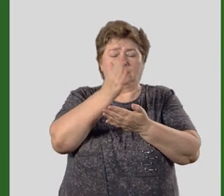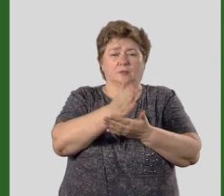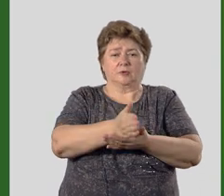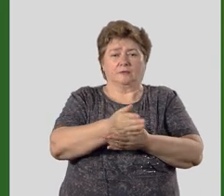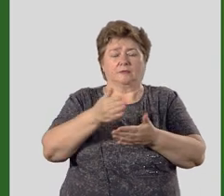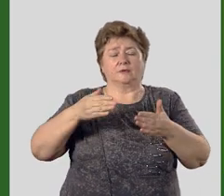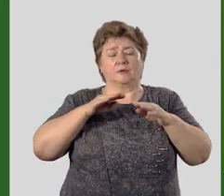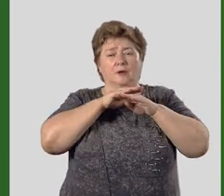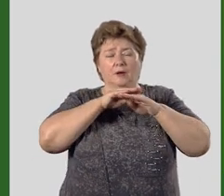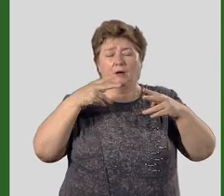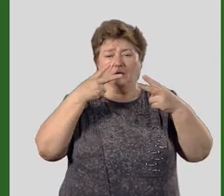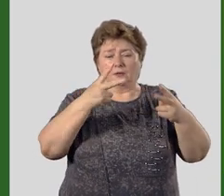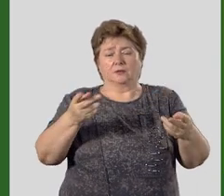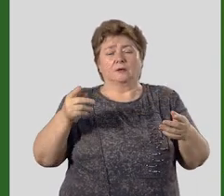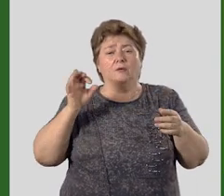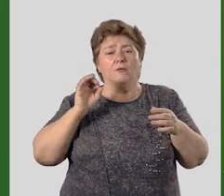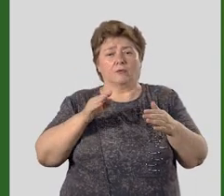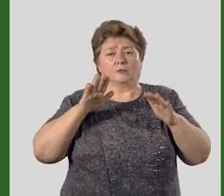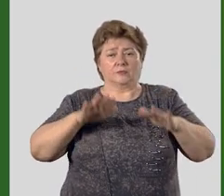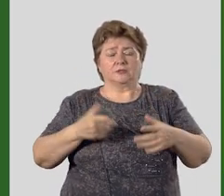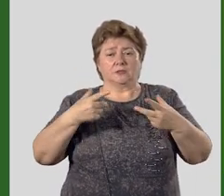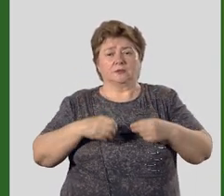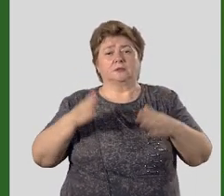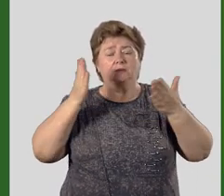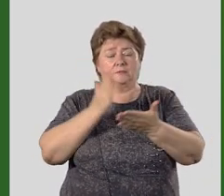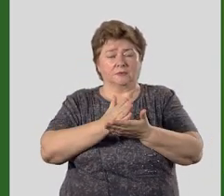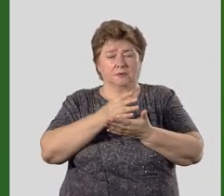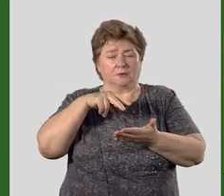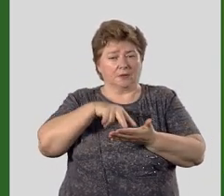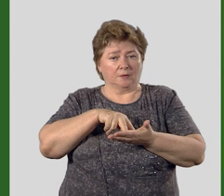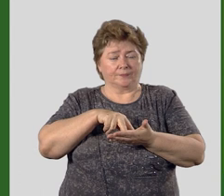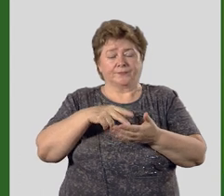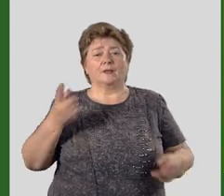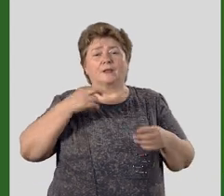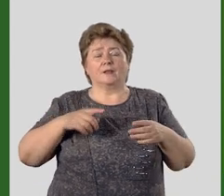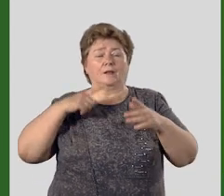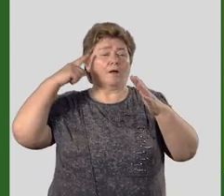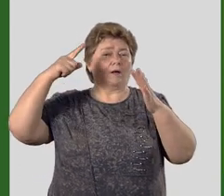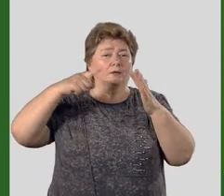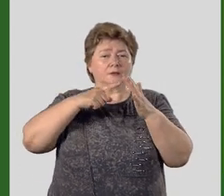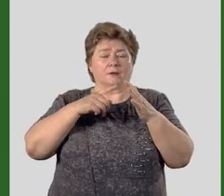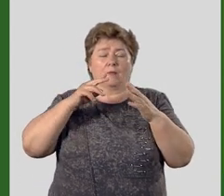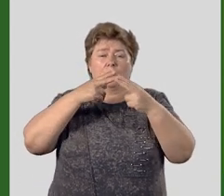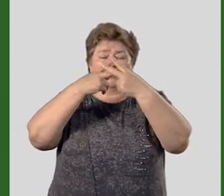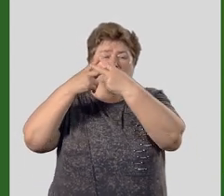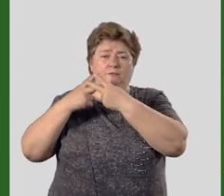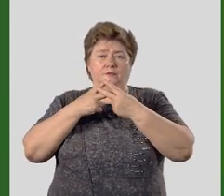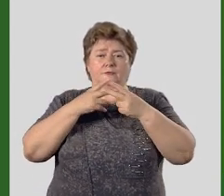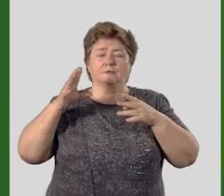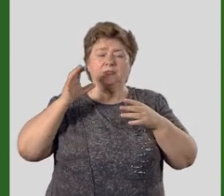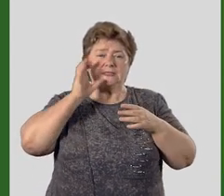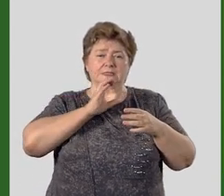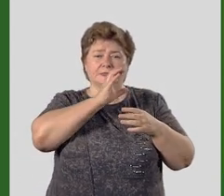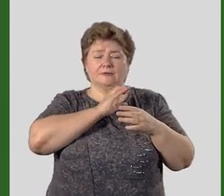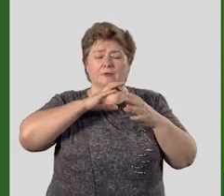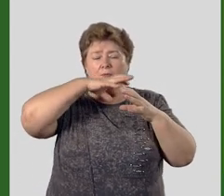сторон горизонта от того места, где мы находимся. Для ориентирования по звездам в